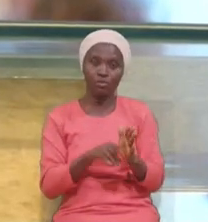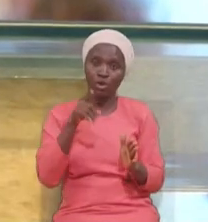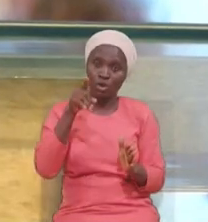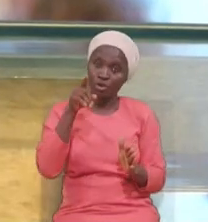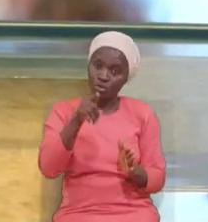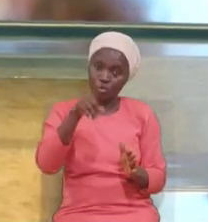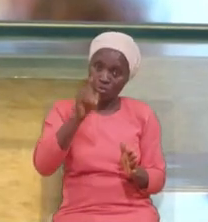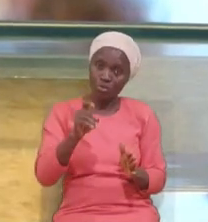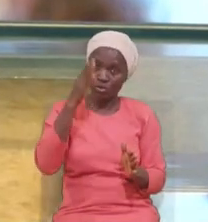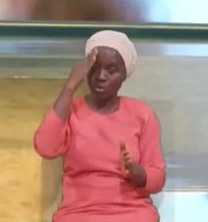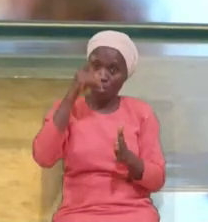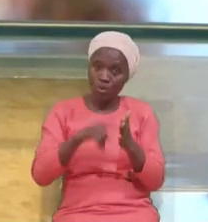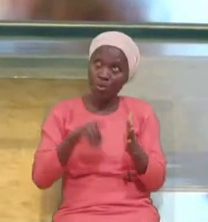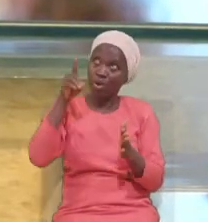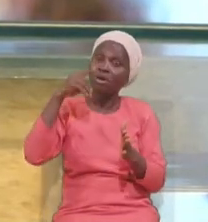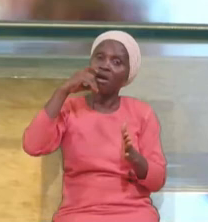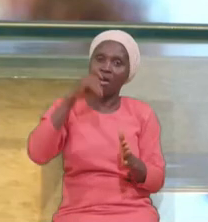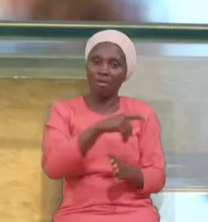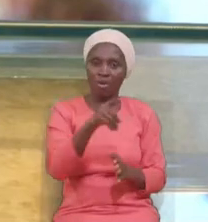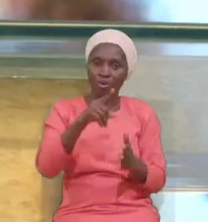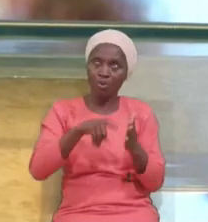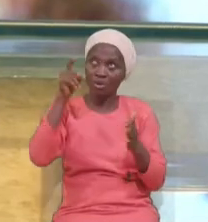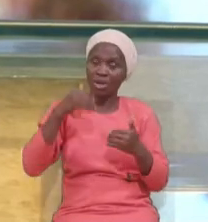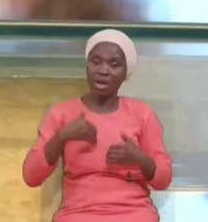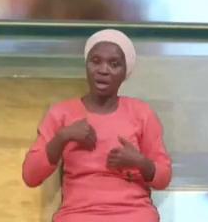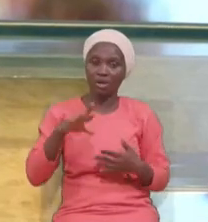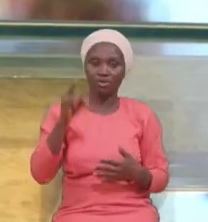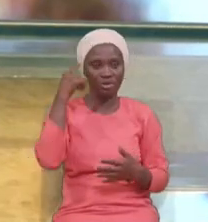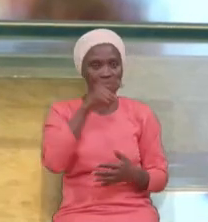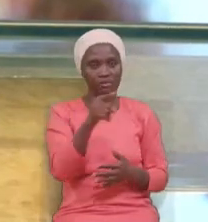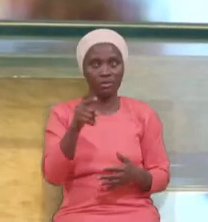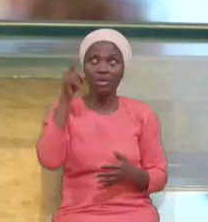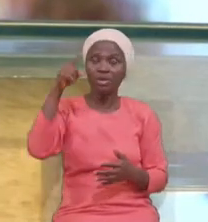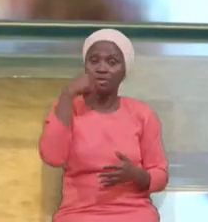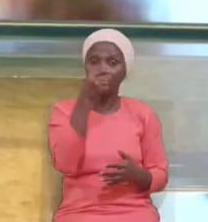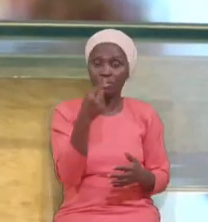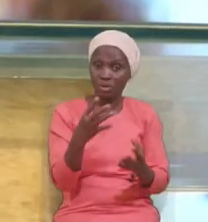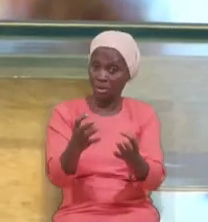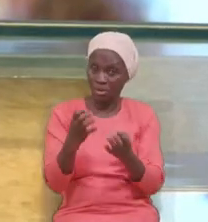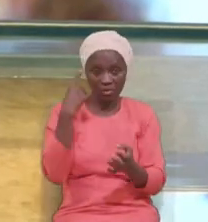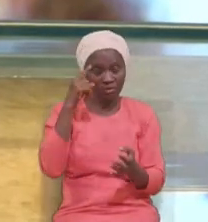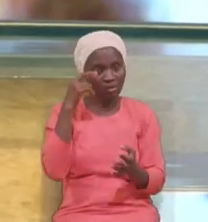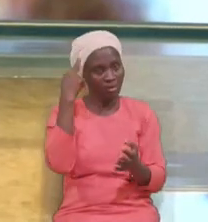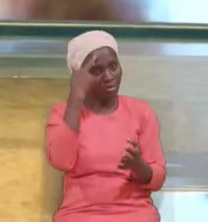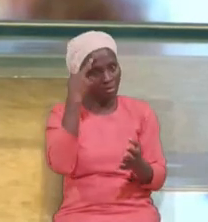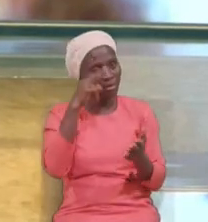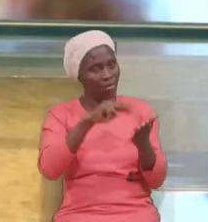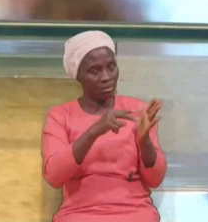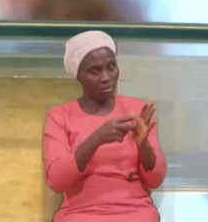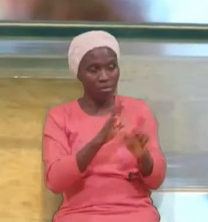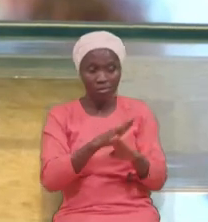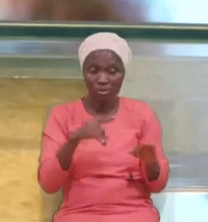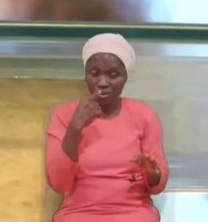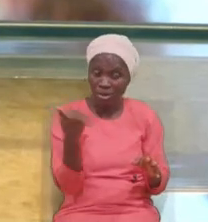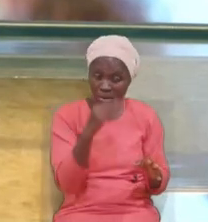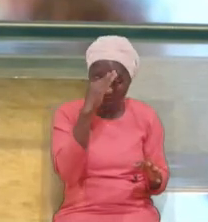ce qu'il vous a commandé, ce qu'il vous a ordonné. Il a dit aux lépreux pour une raison donnée, n'aime pas